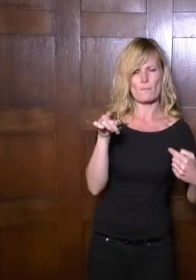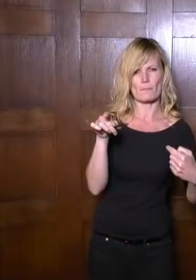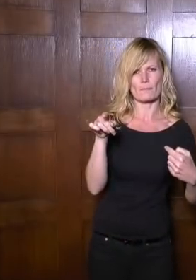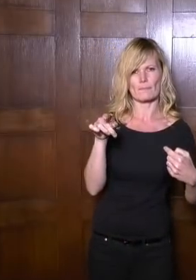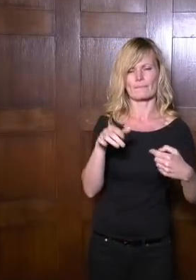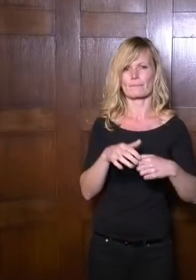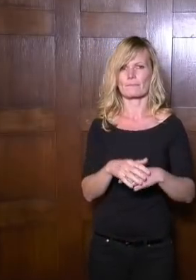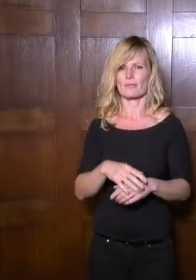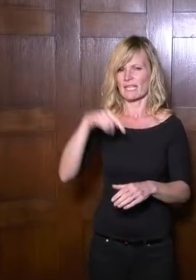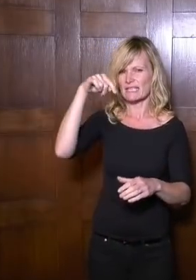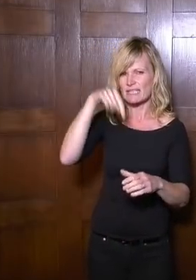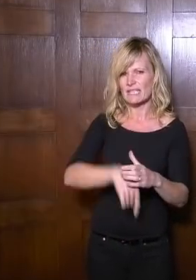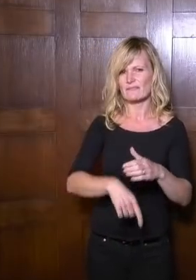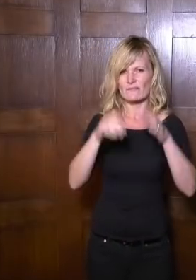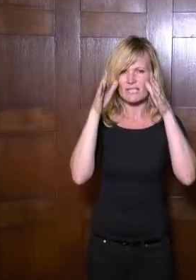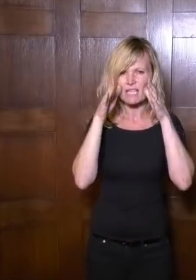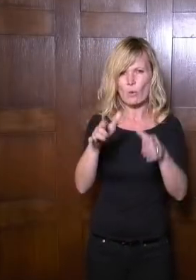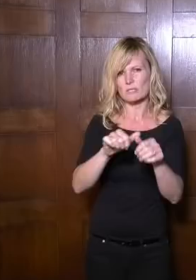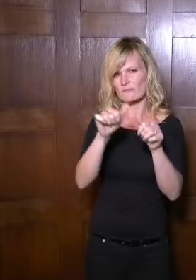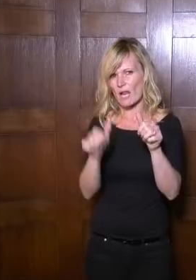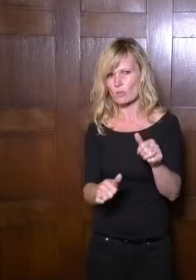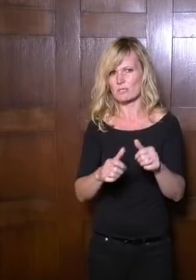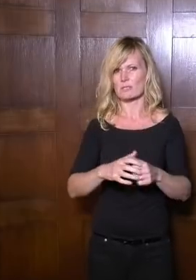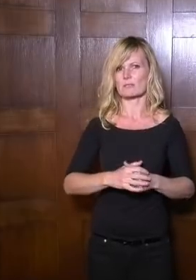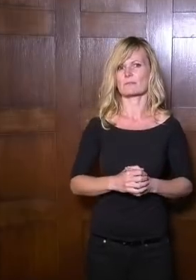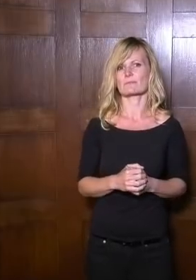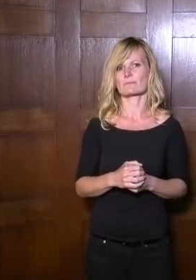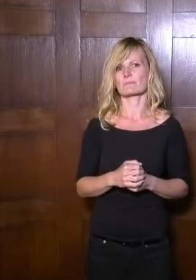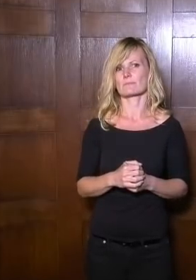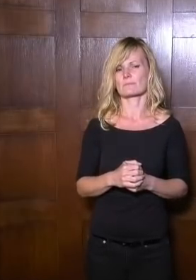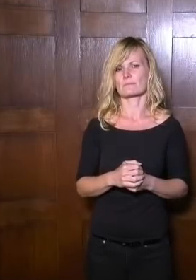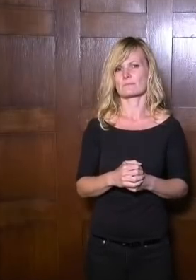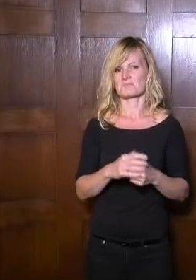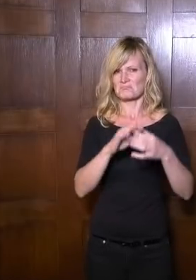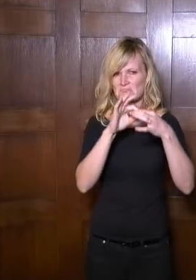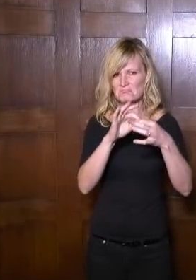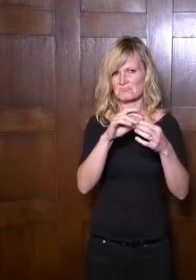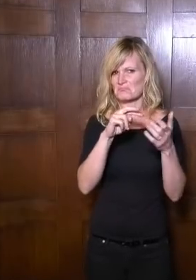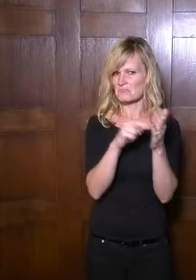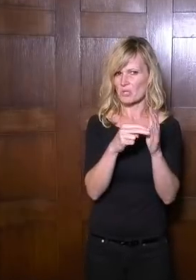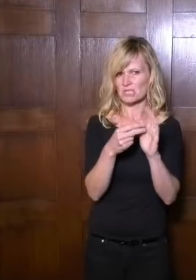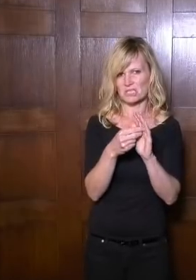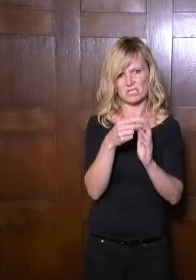Tiefer Vertrauensverlust in die Politik.